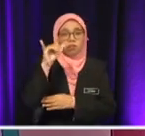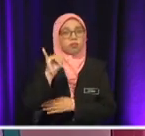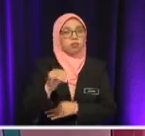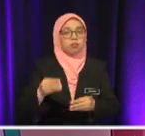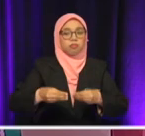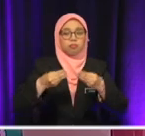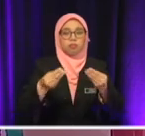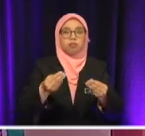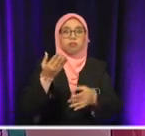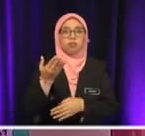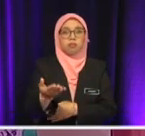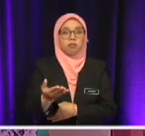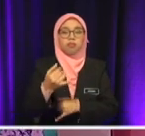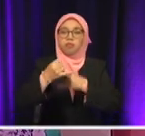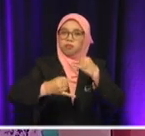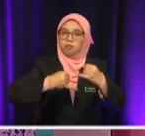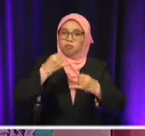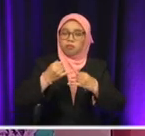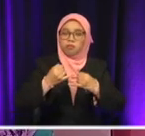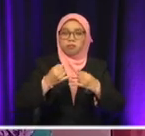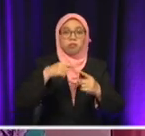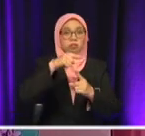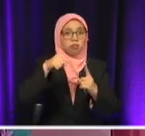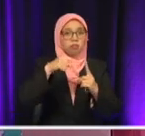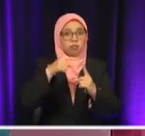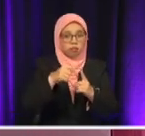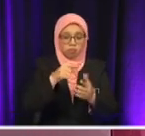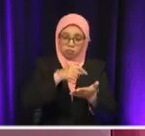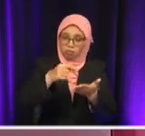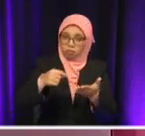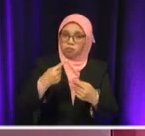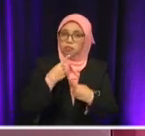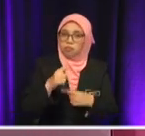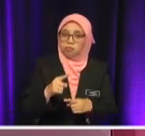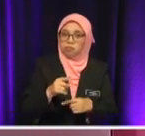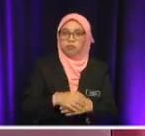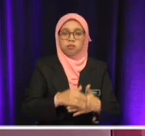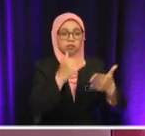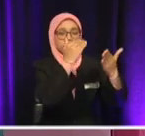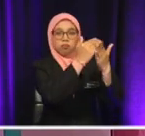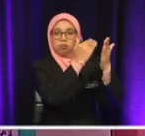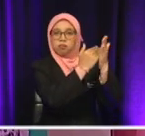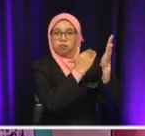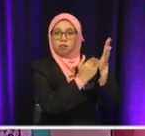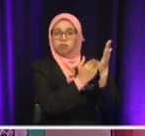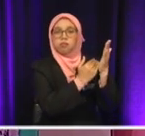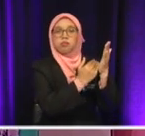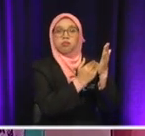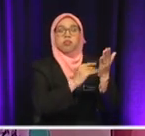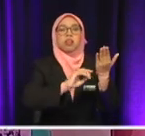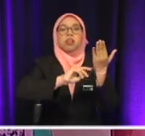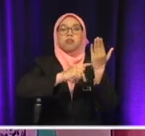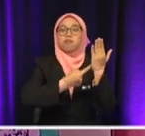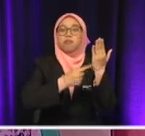kejayaan, senyuman yang manis bila menjawab soalan nanti. Okey, senaraikan 2 punca kebakaran di taska. Okey, kat